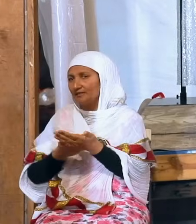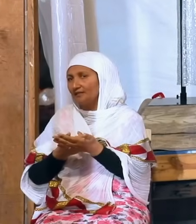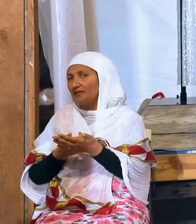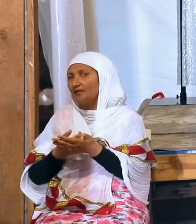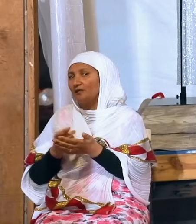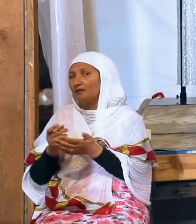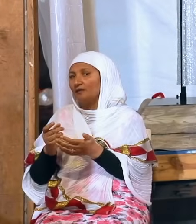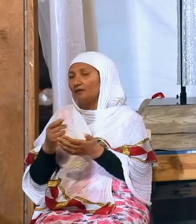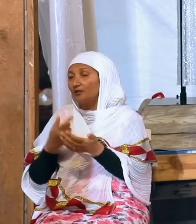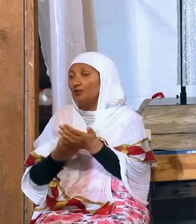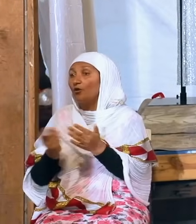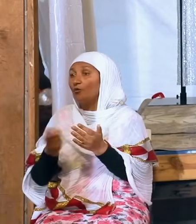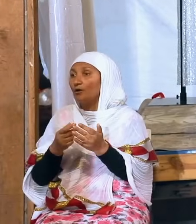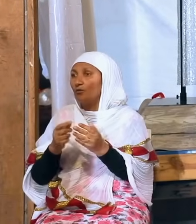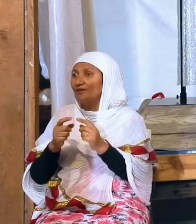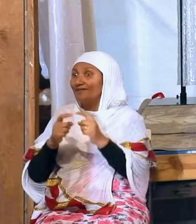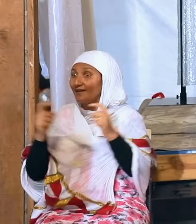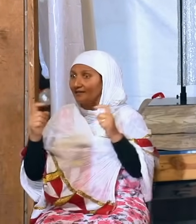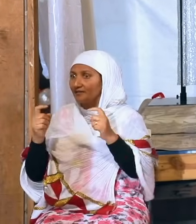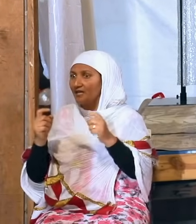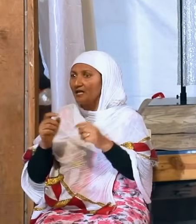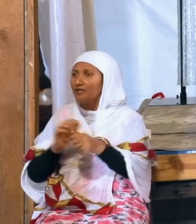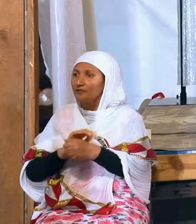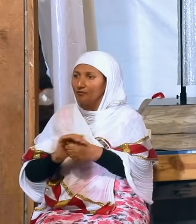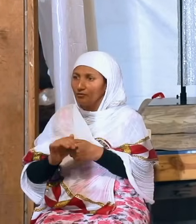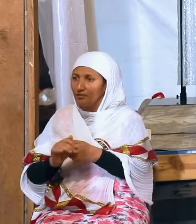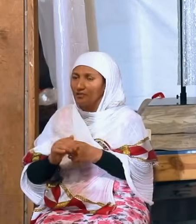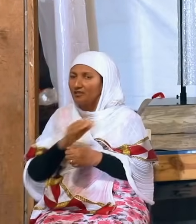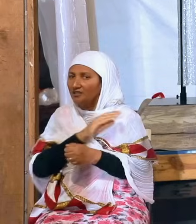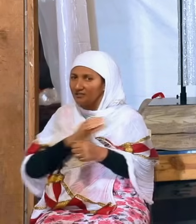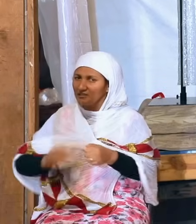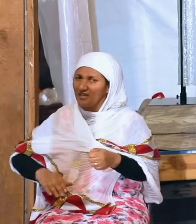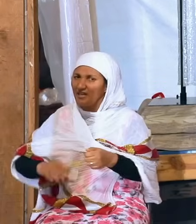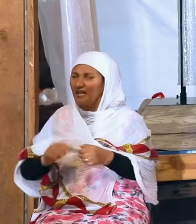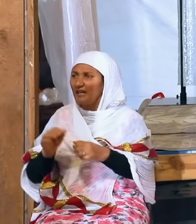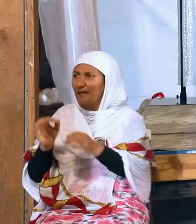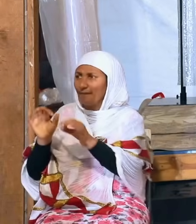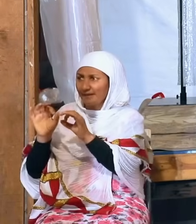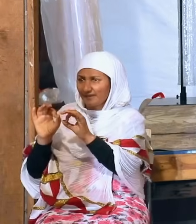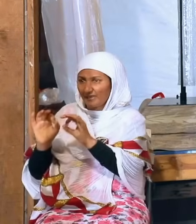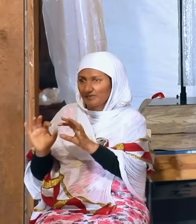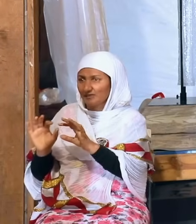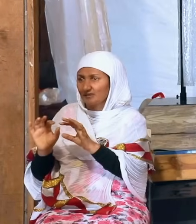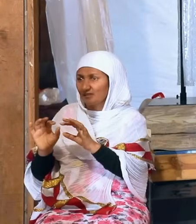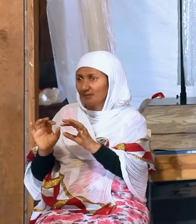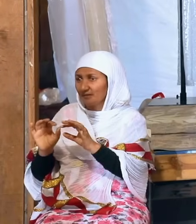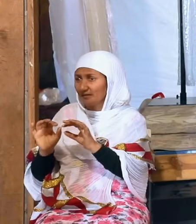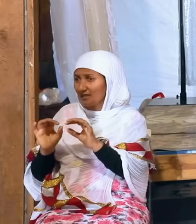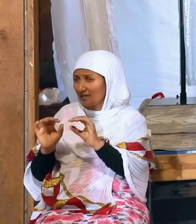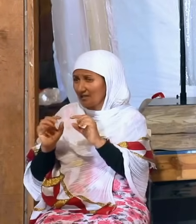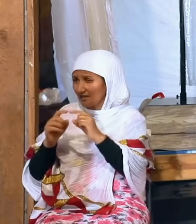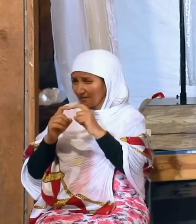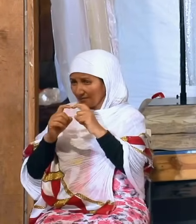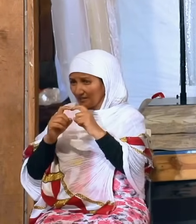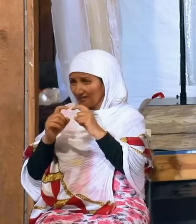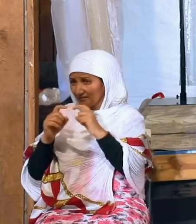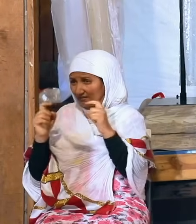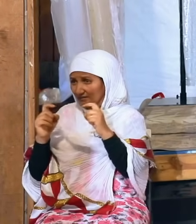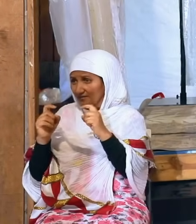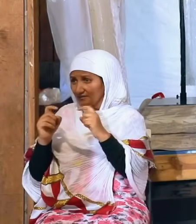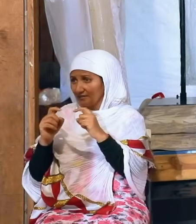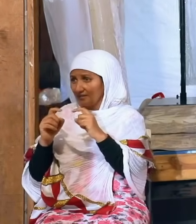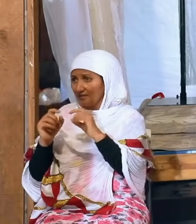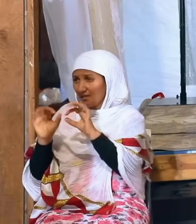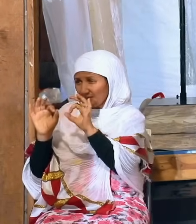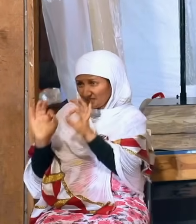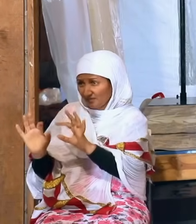እና ሰውየው መጽሐፍ ቅዱስን ከመጥላት ክርስቲናን ከመጥላት ይሄን ከመጥላት የተነሳ ነው ይሄን ሐሳብ የፈጠረው አሁን ልክ እንደ